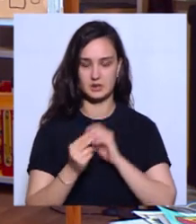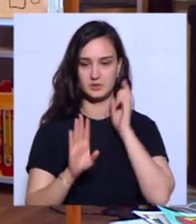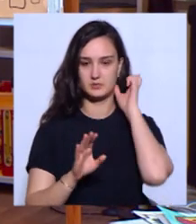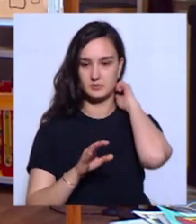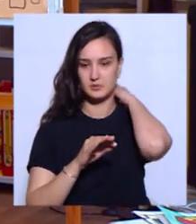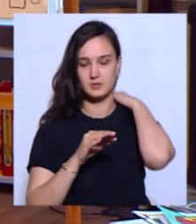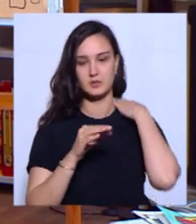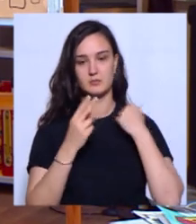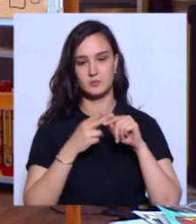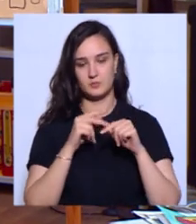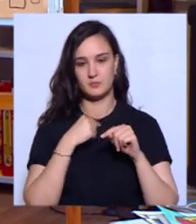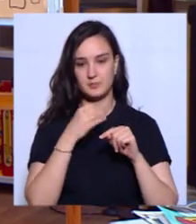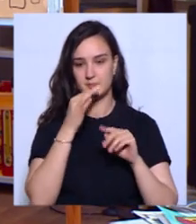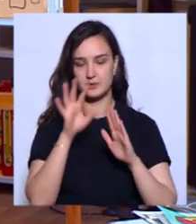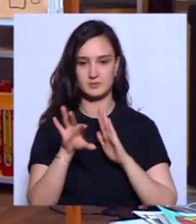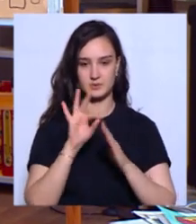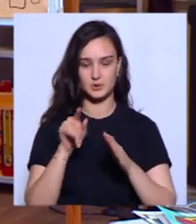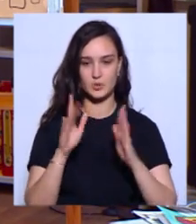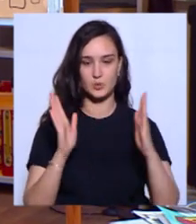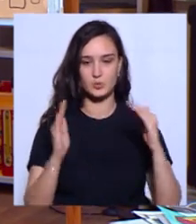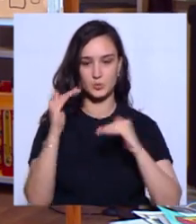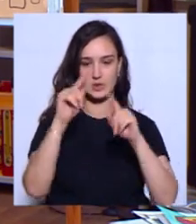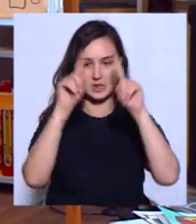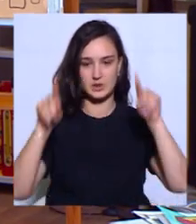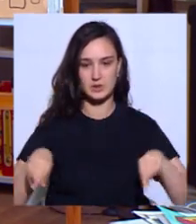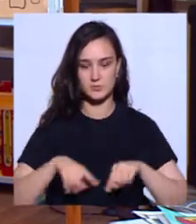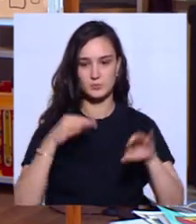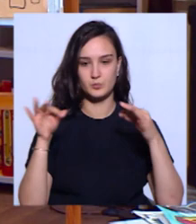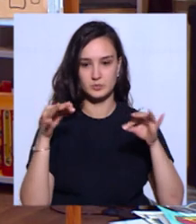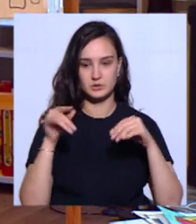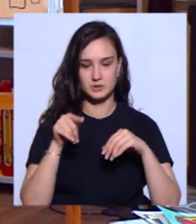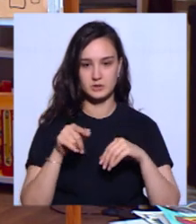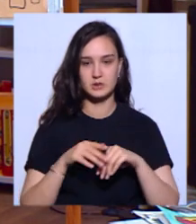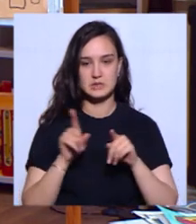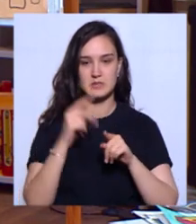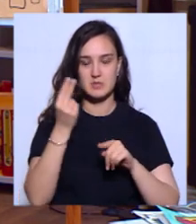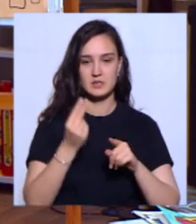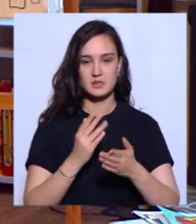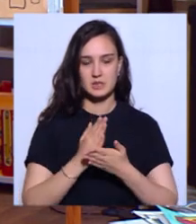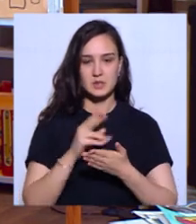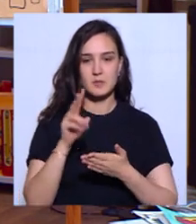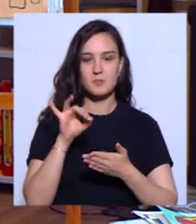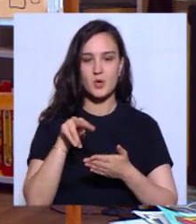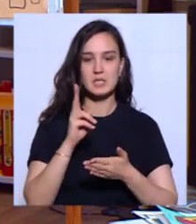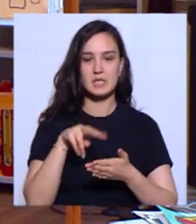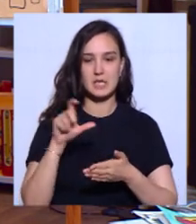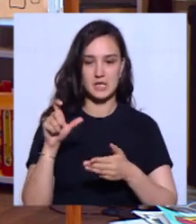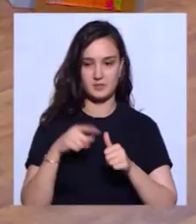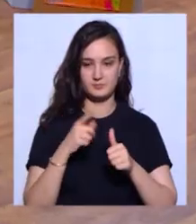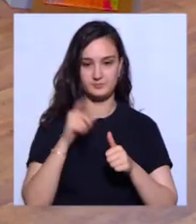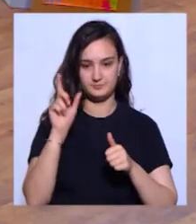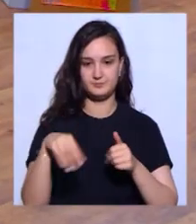ესეთი 4-5 ფორცელი, სადაც ესეთი მხატვარია პოლკლე, რომელსაც აქვს არაჩვეულებრივი